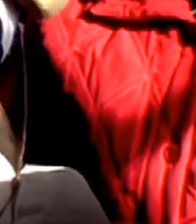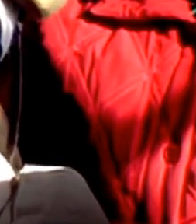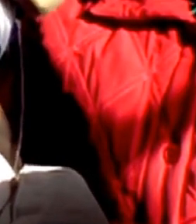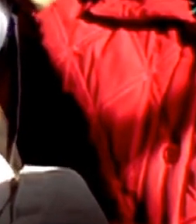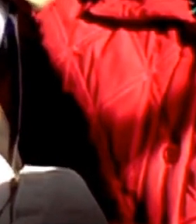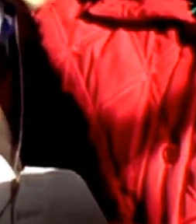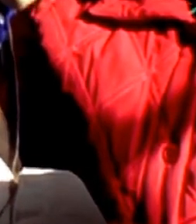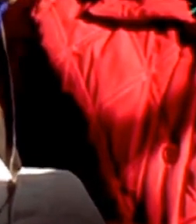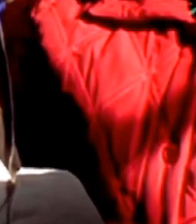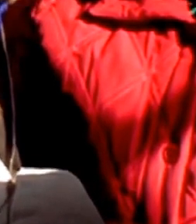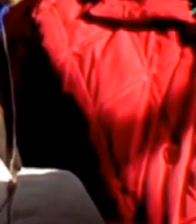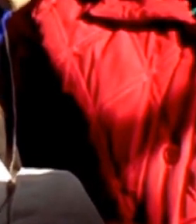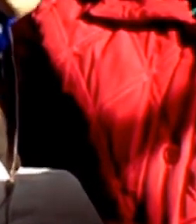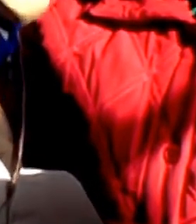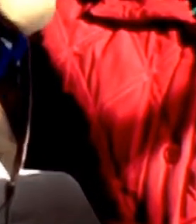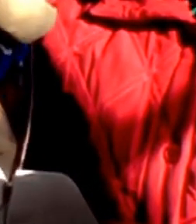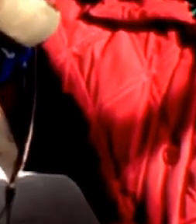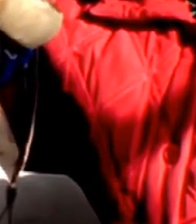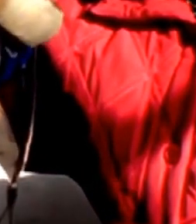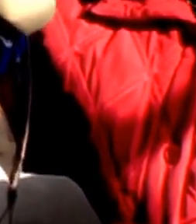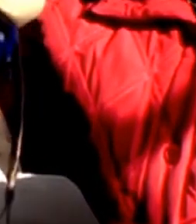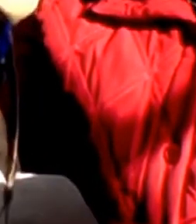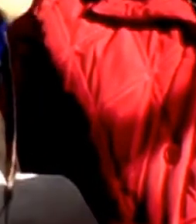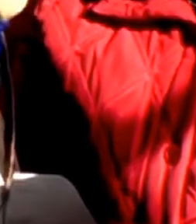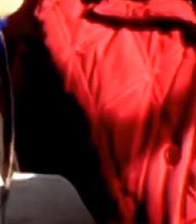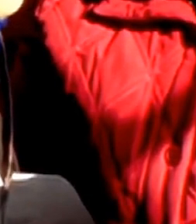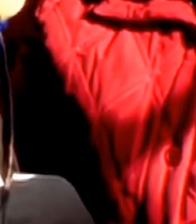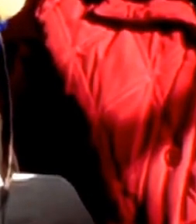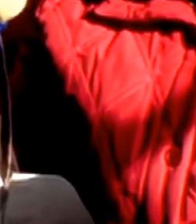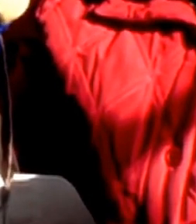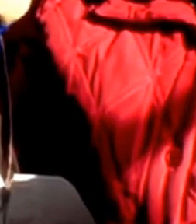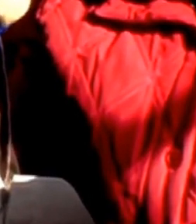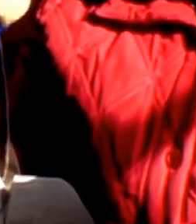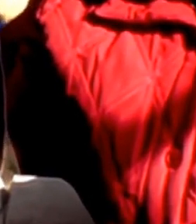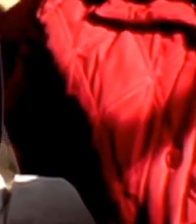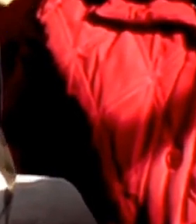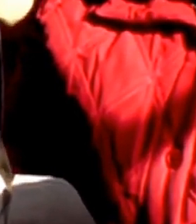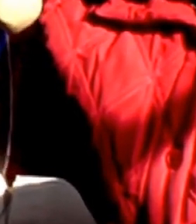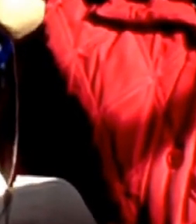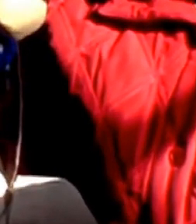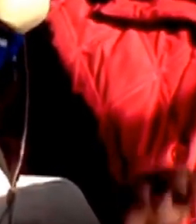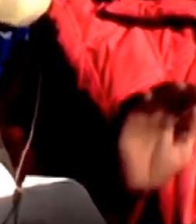usebenze. And my apologies, I should have greeted you in the way you know Thokoza.